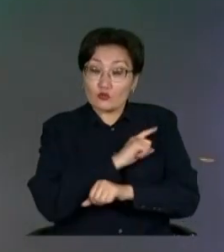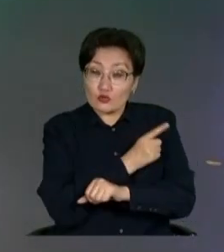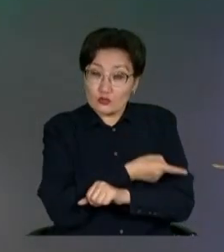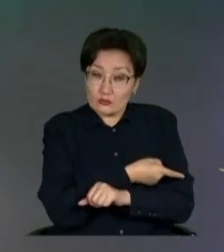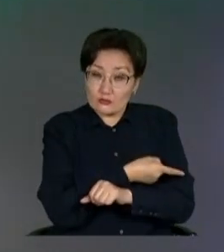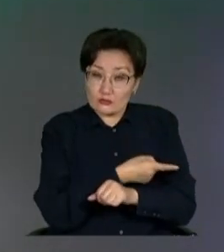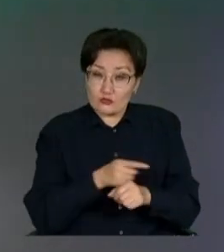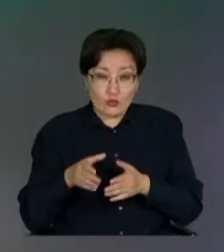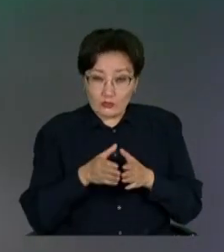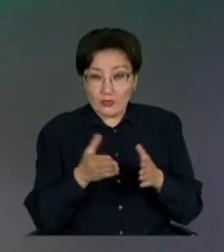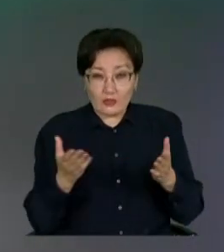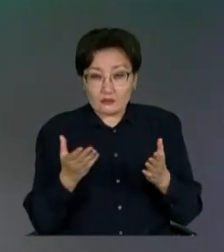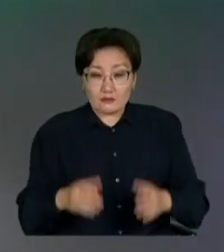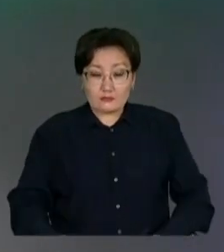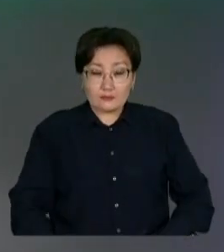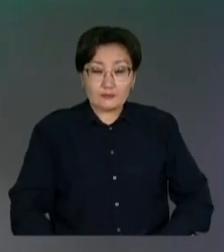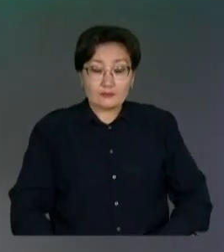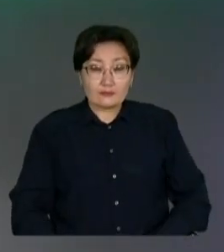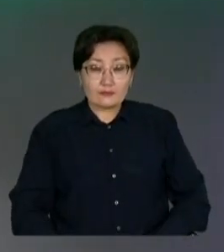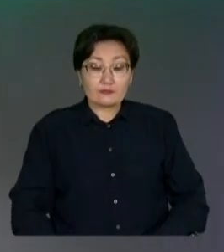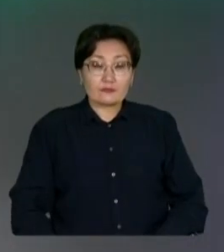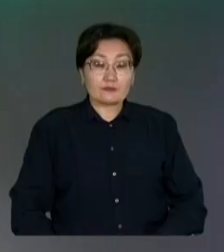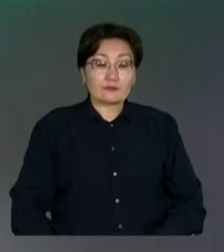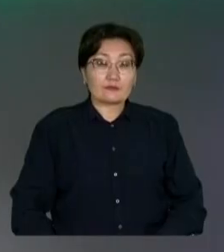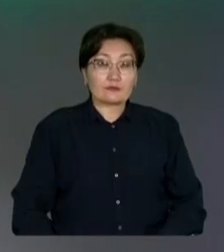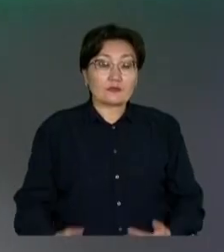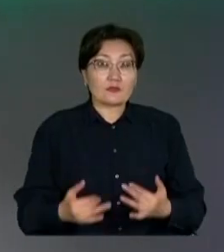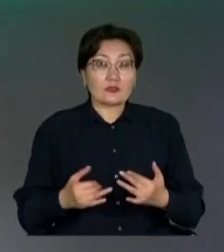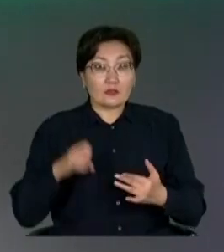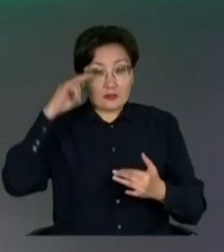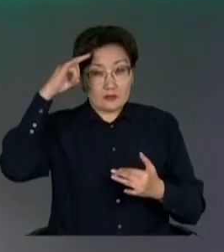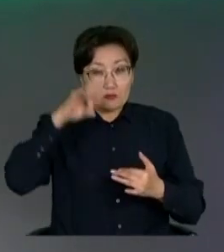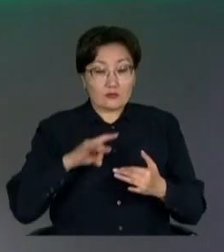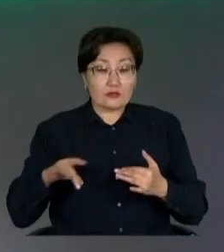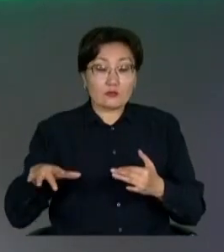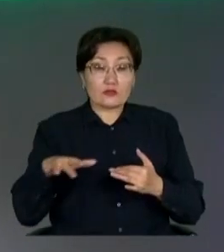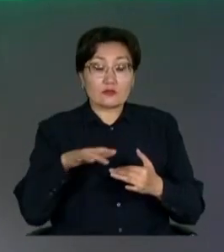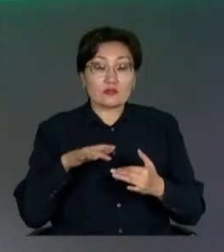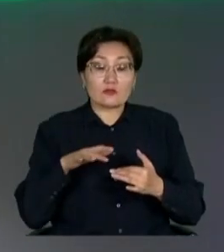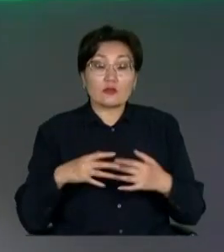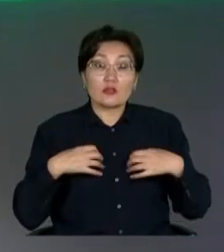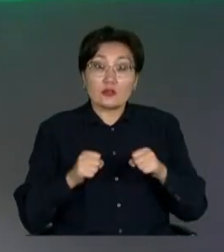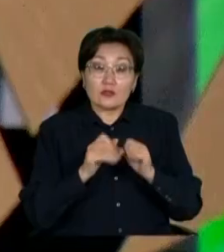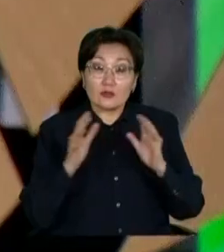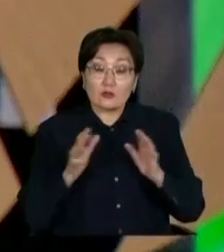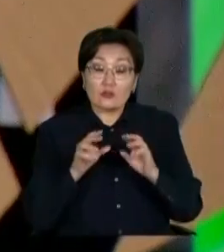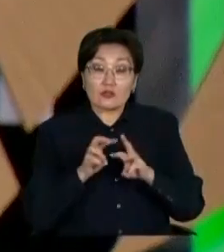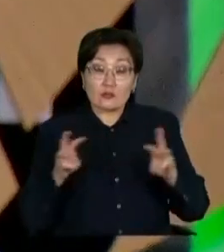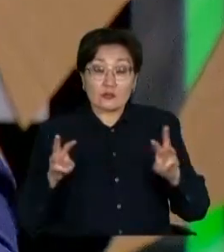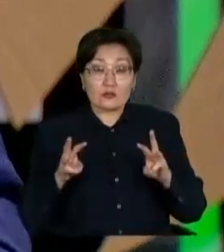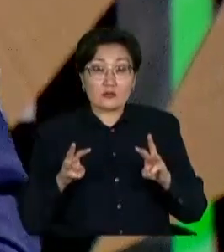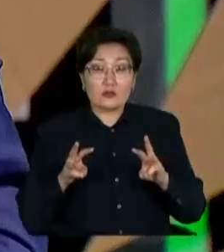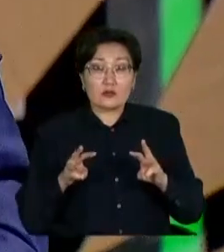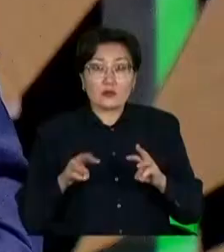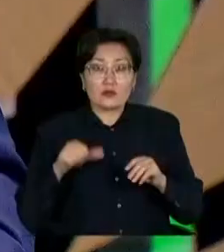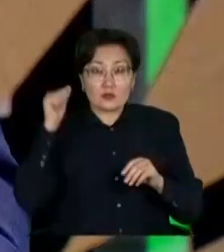жолы ғой, е? Осы сұрақтан бастайық. Қазақстан Республика денсаулық сақтау министрлігінің бойынша орган жарты жылда бір